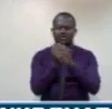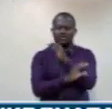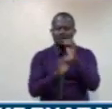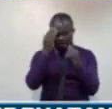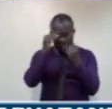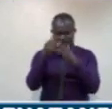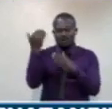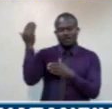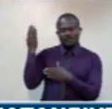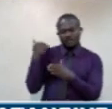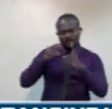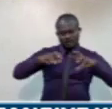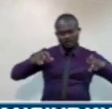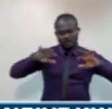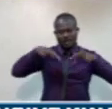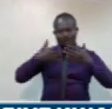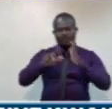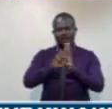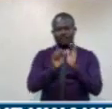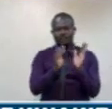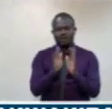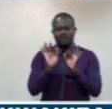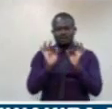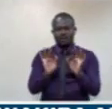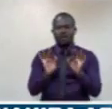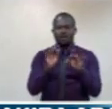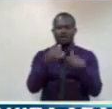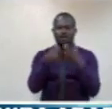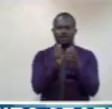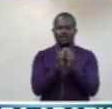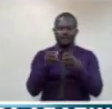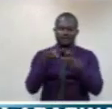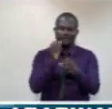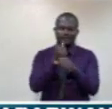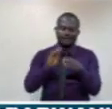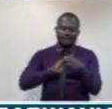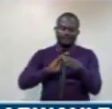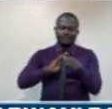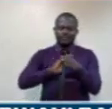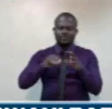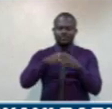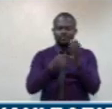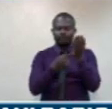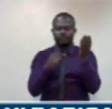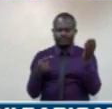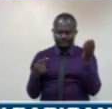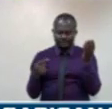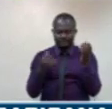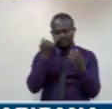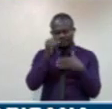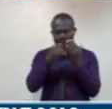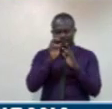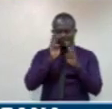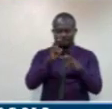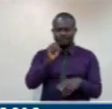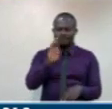mu bushize twigaga uburyo amategeko yanozwa n'uburyo twakora ishoramari mu ikoranabuhanga yurebye